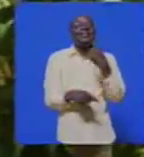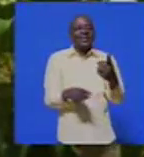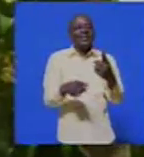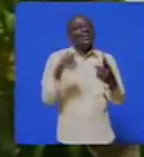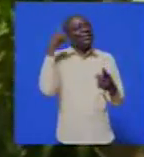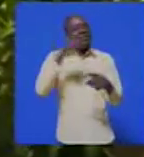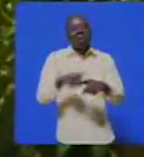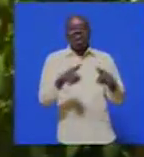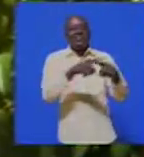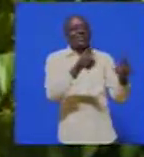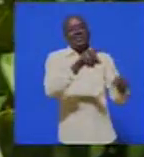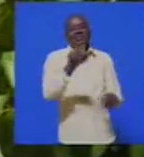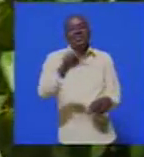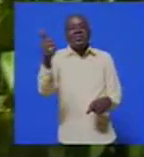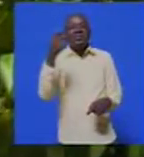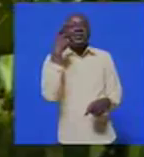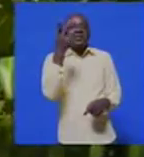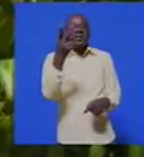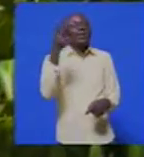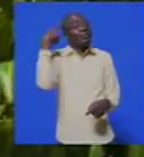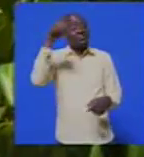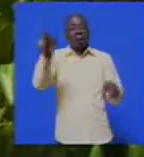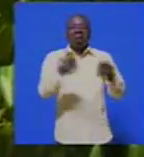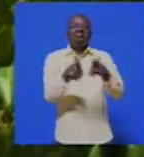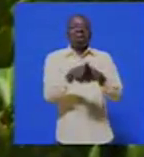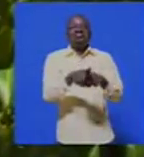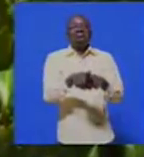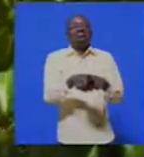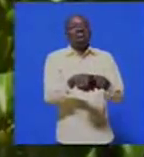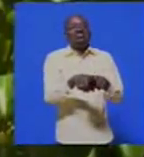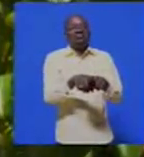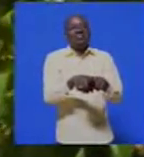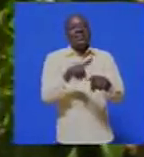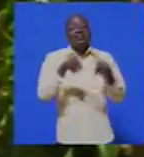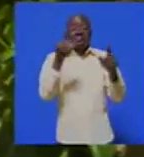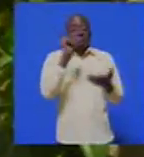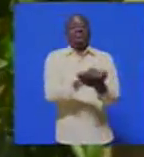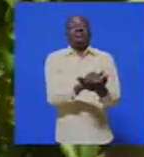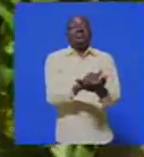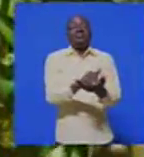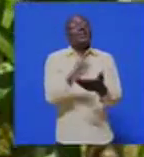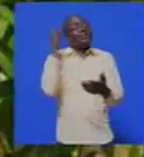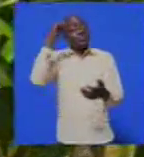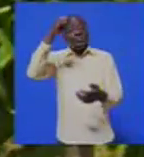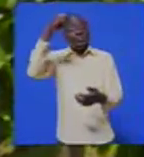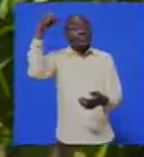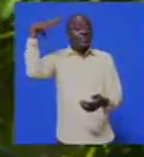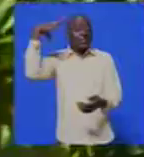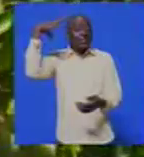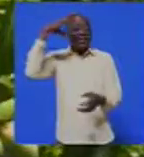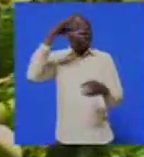différente d'une autre variété que vous allez voir qui est à l'ombre. C'est la même chose. Mais ça, l'avantage, le soleil rentre de tous les